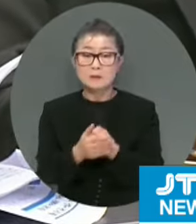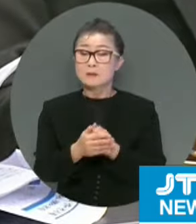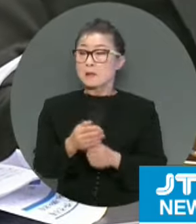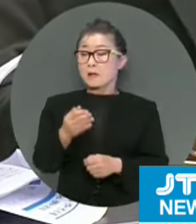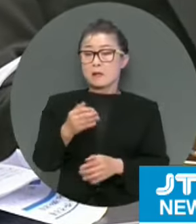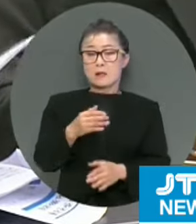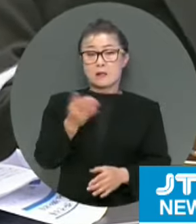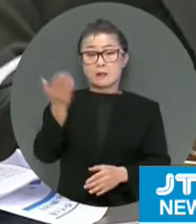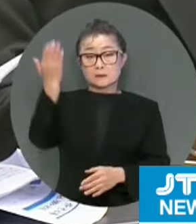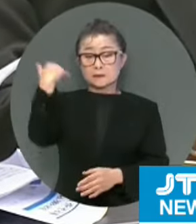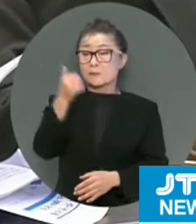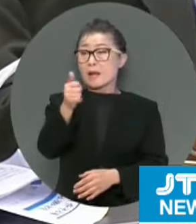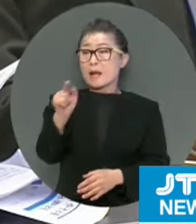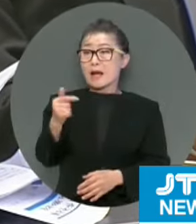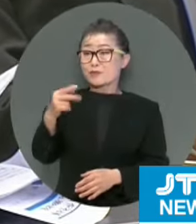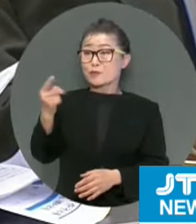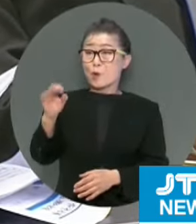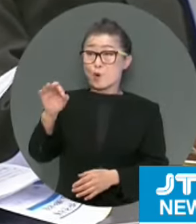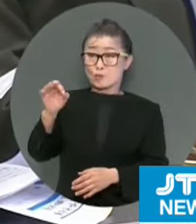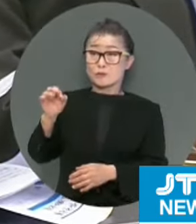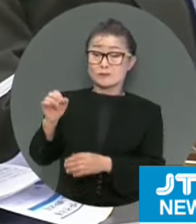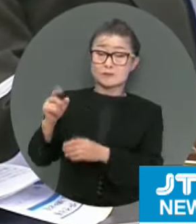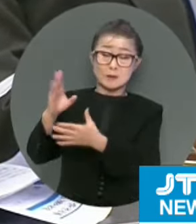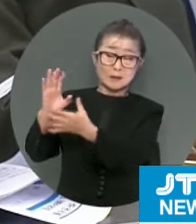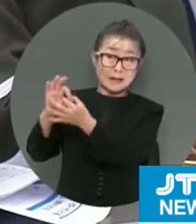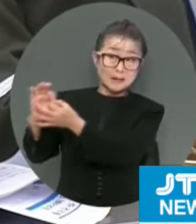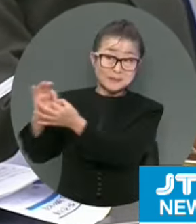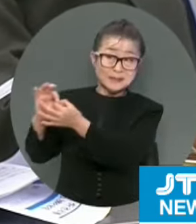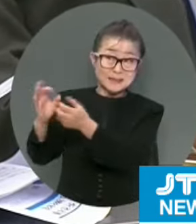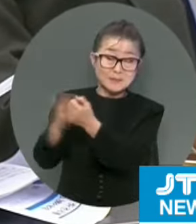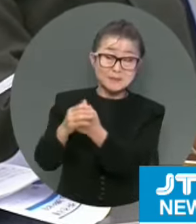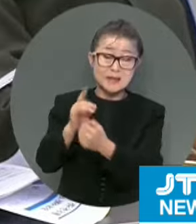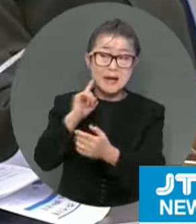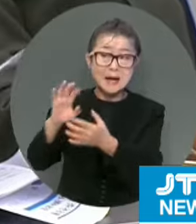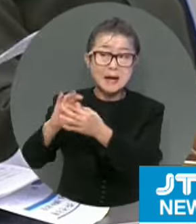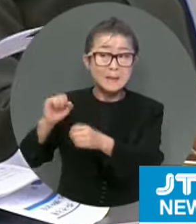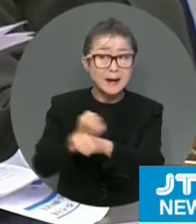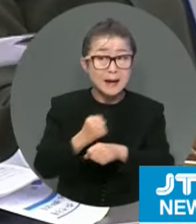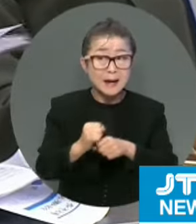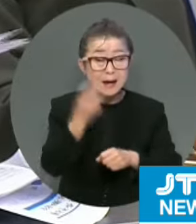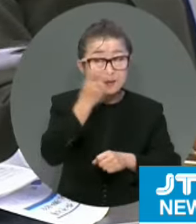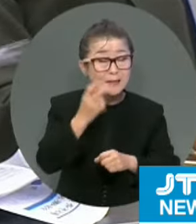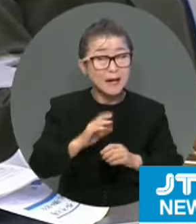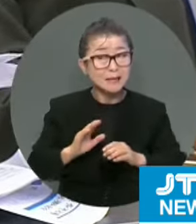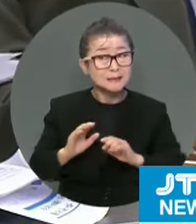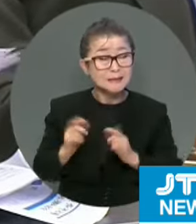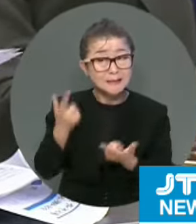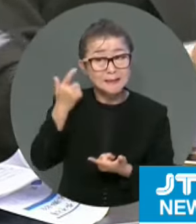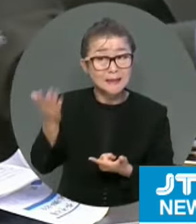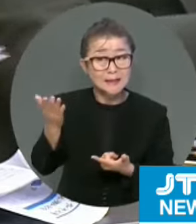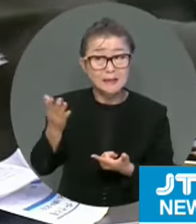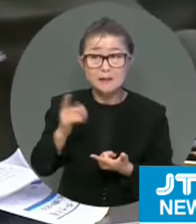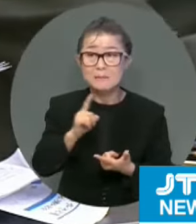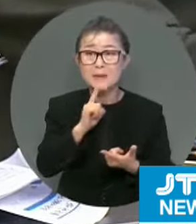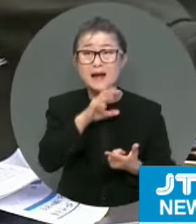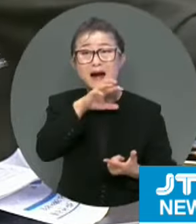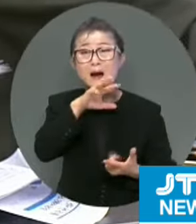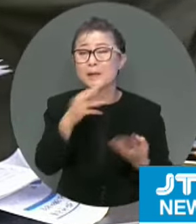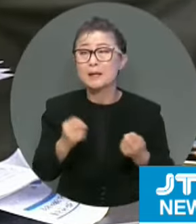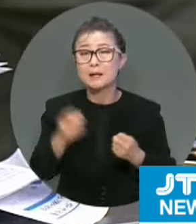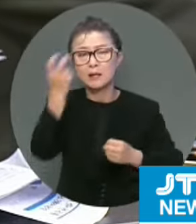한동훈 대표하고 가깝다고 해서 그런 거 아니냐 이런 이야기들이 많아요. 검사들은 공정해야